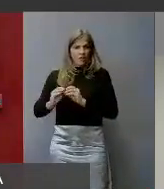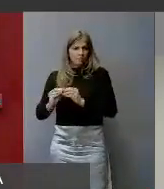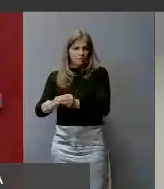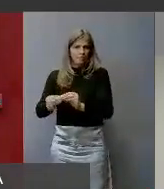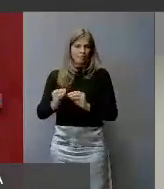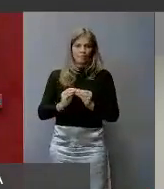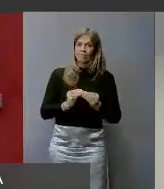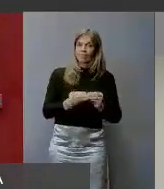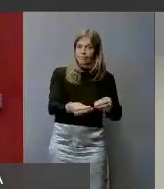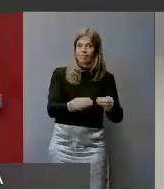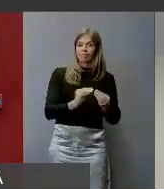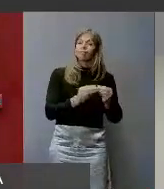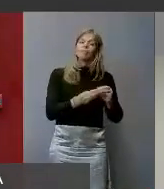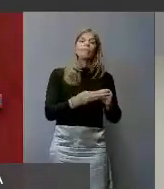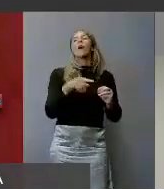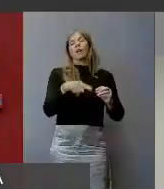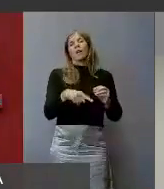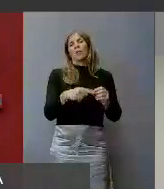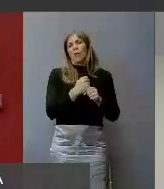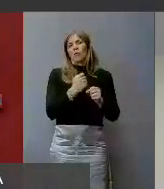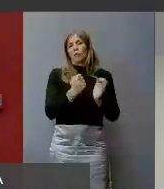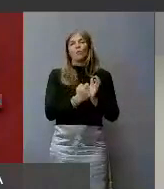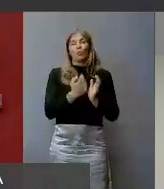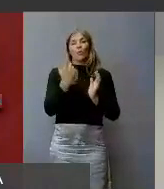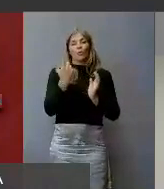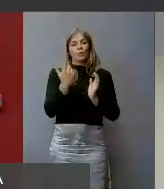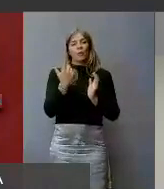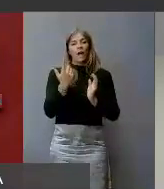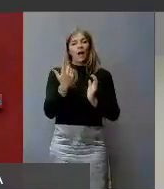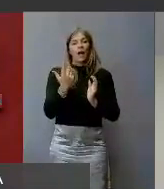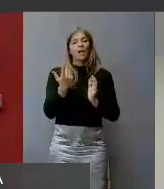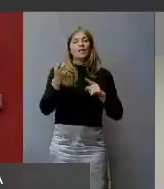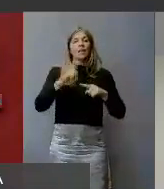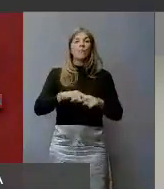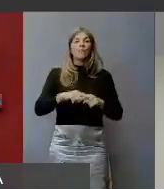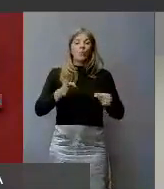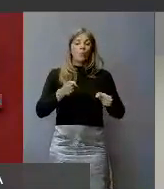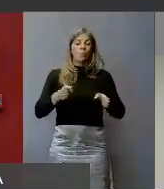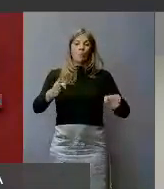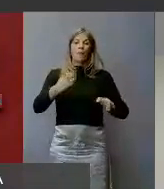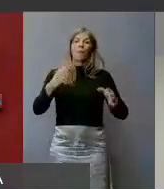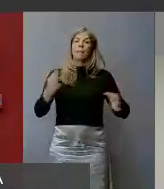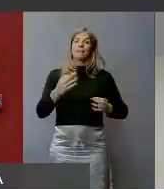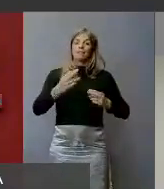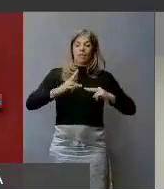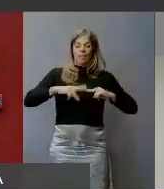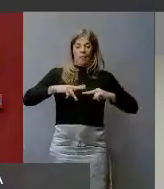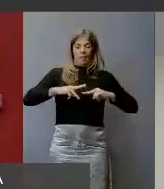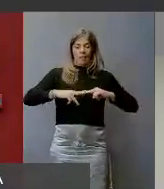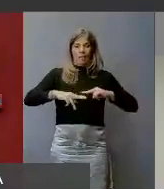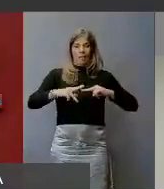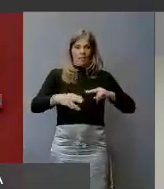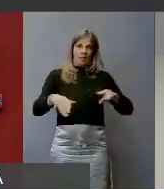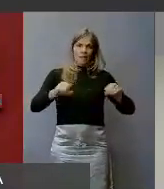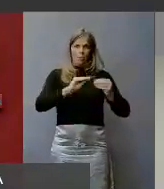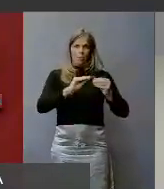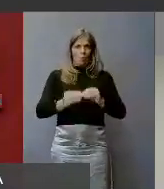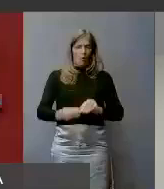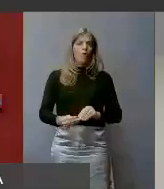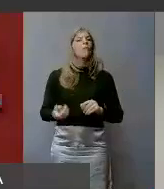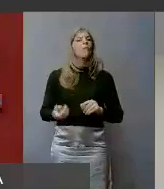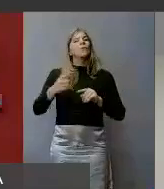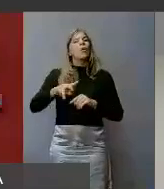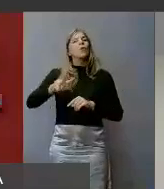restyling del modello rate la pavimentazione che poi ci saranno altri lotti il secondo dal depuratore